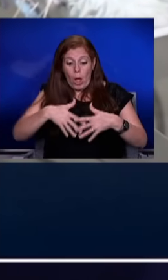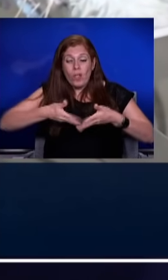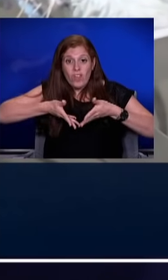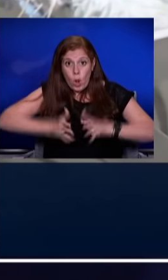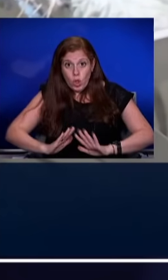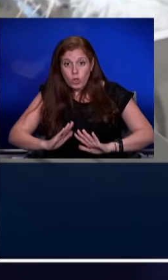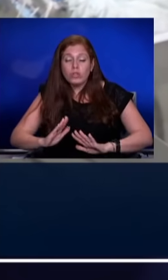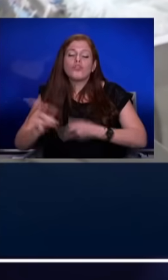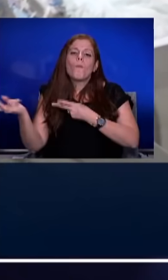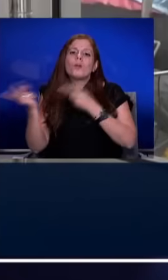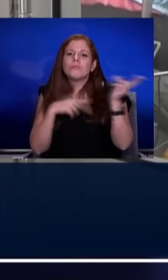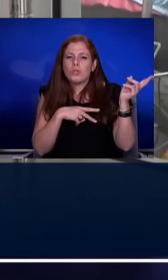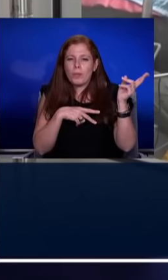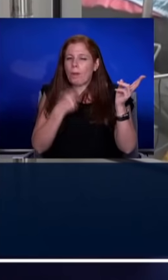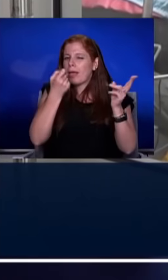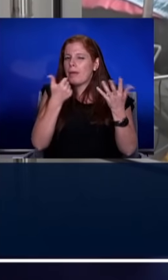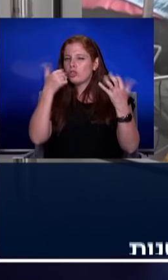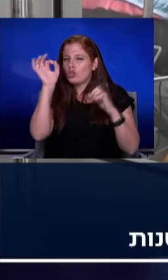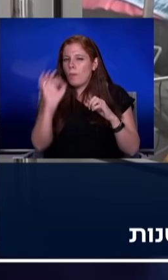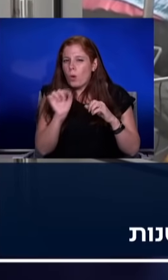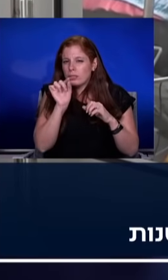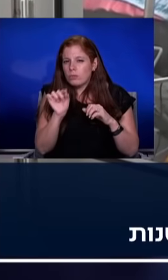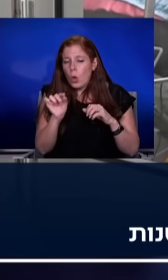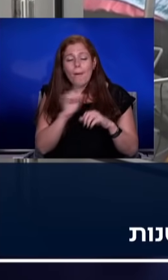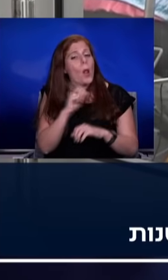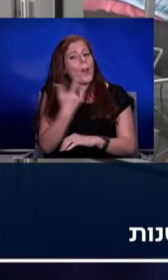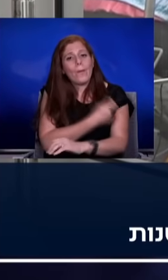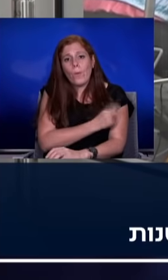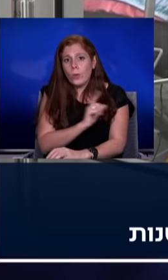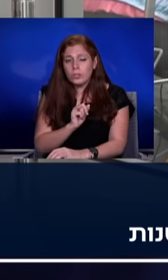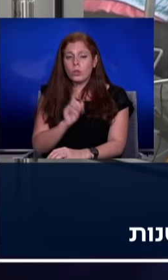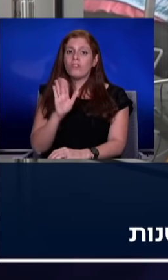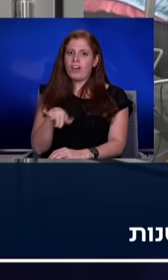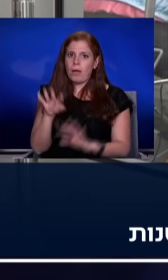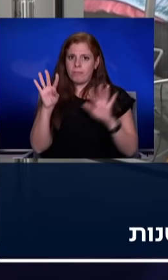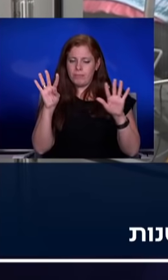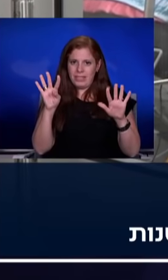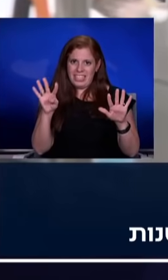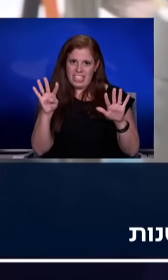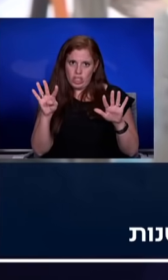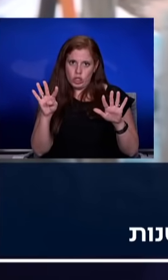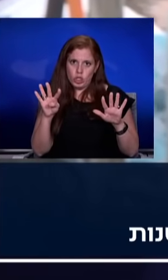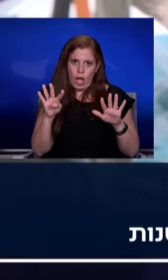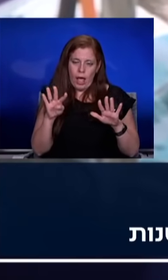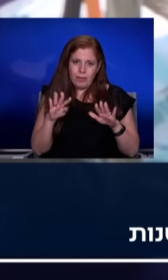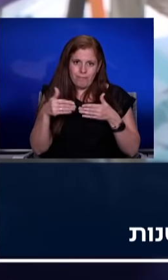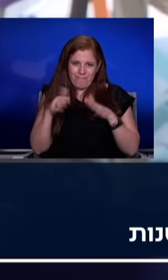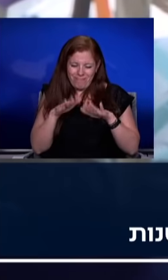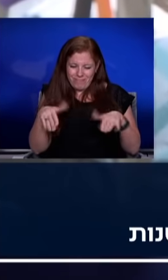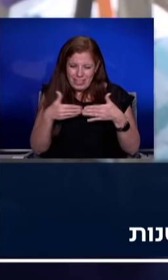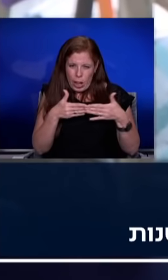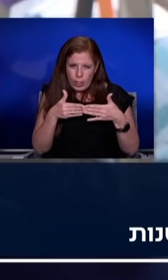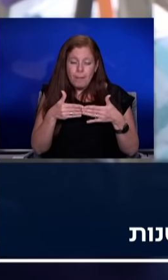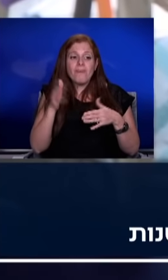שמאושפזות בבתי החולים, כמעט 60% מהם הם לא מחוסנות, וגם 9 ילודים. ולפי מה שאנחנו שומעים